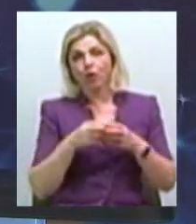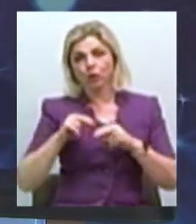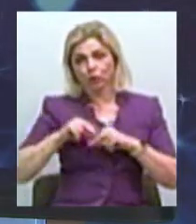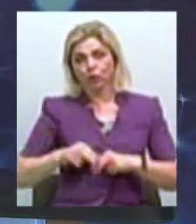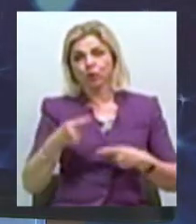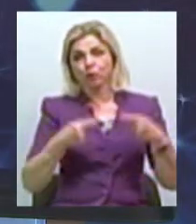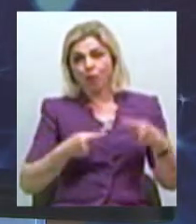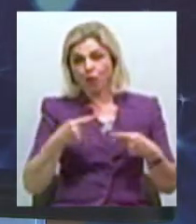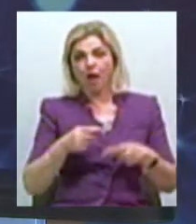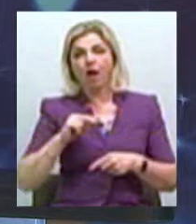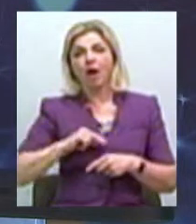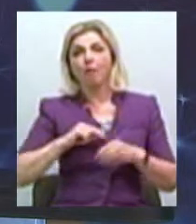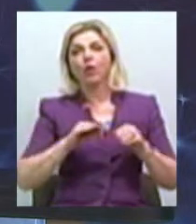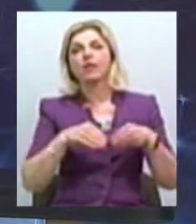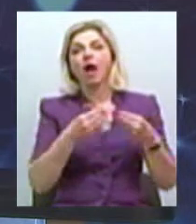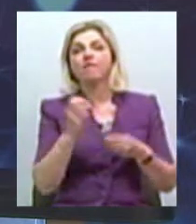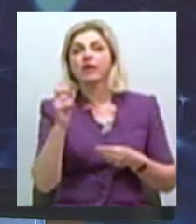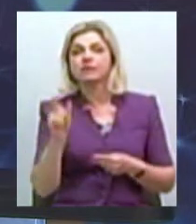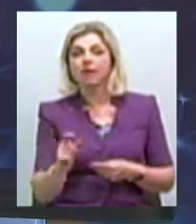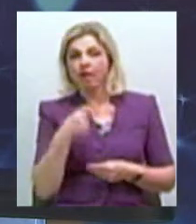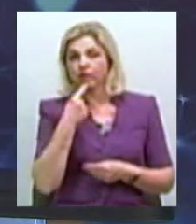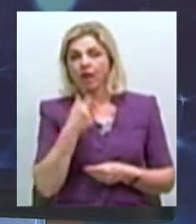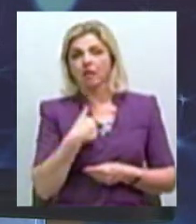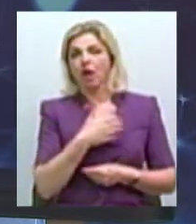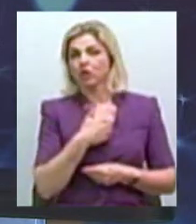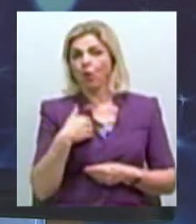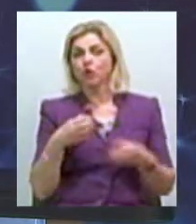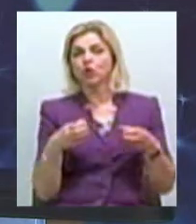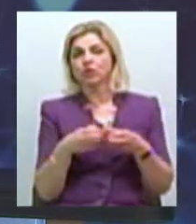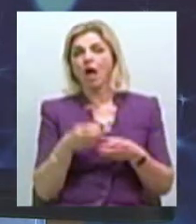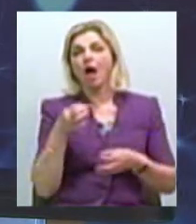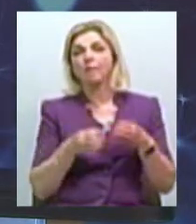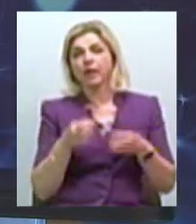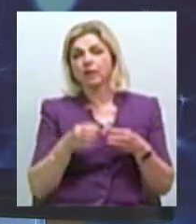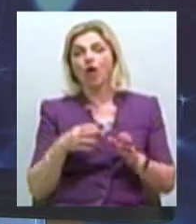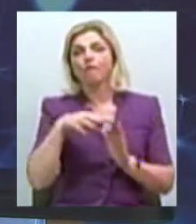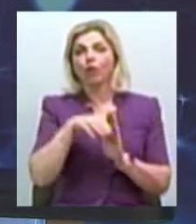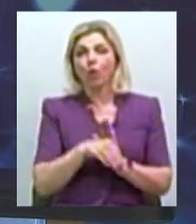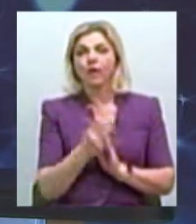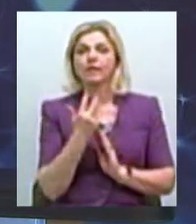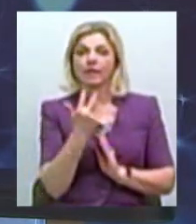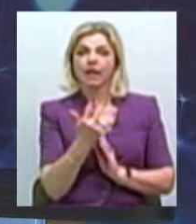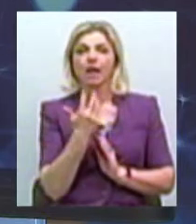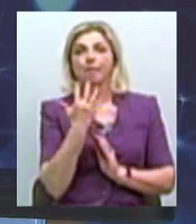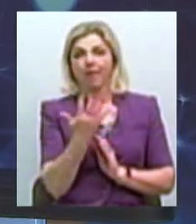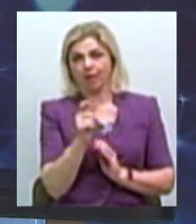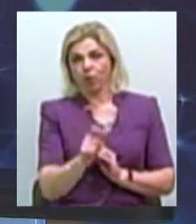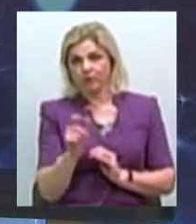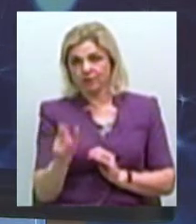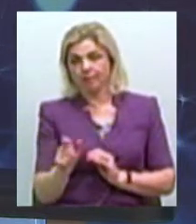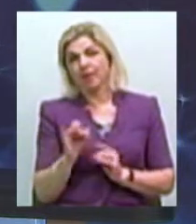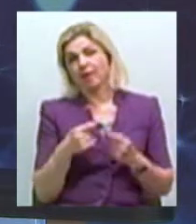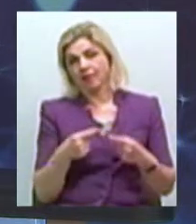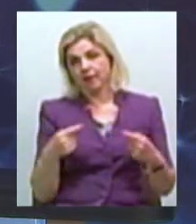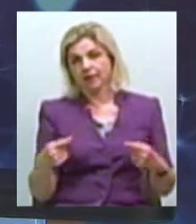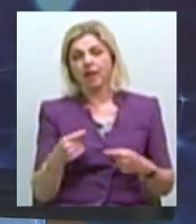спору роботодавець каже, що я не хочу, щоб до складу арбітражу, а до арбітражу входять 3-5 осіб там, і так далі, тобто